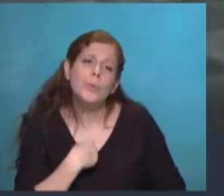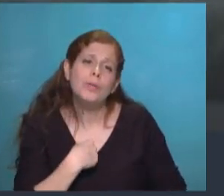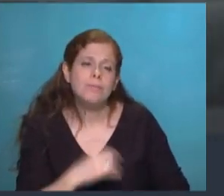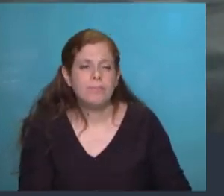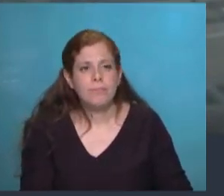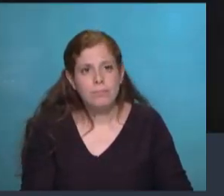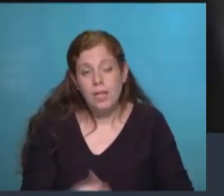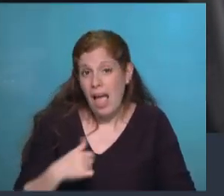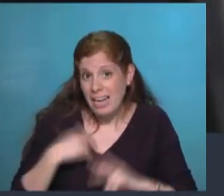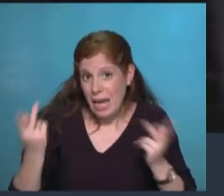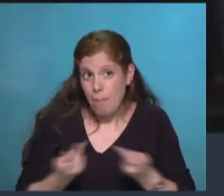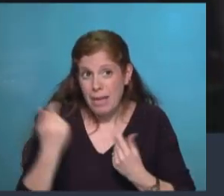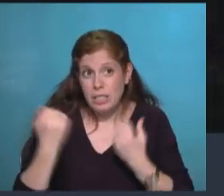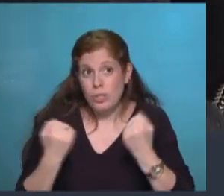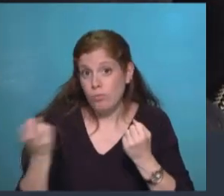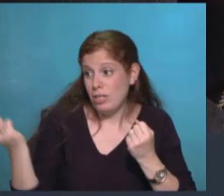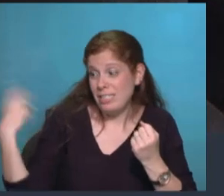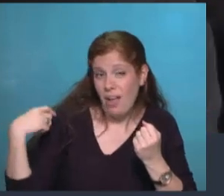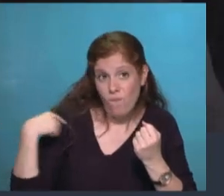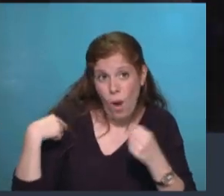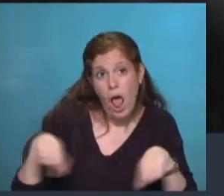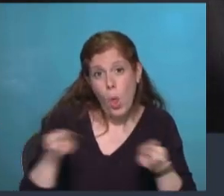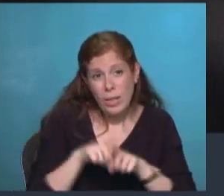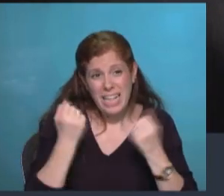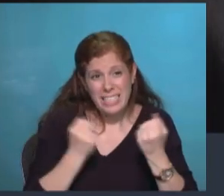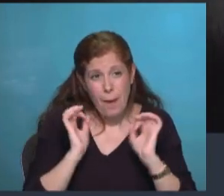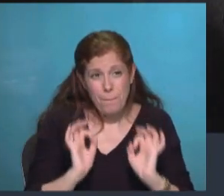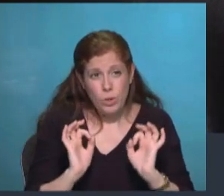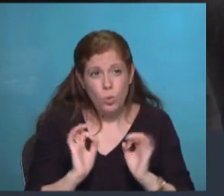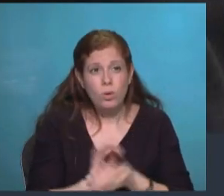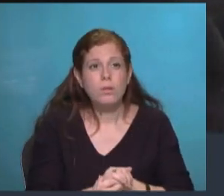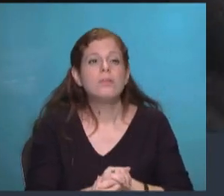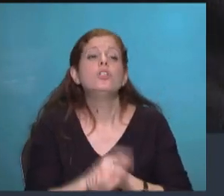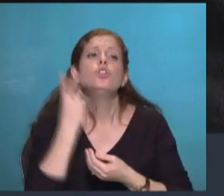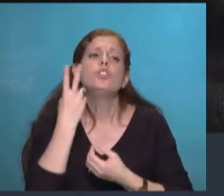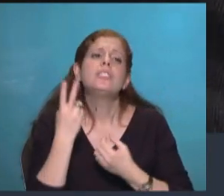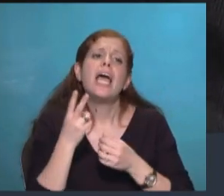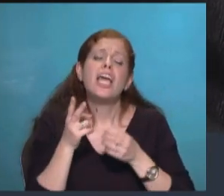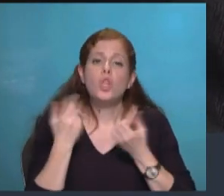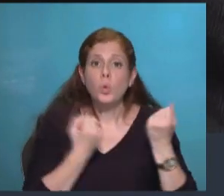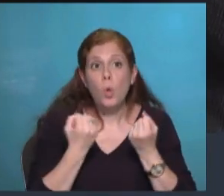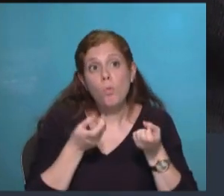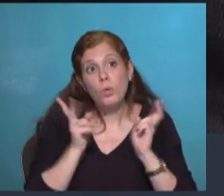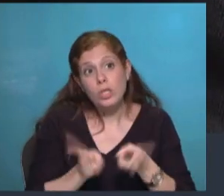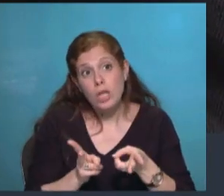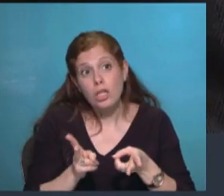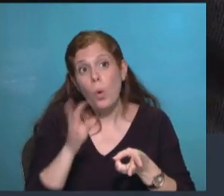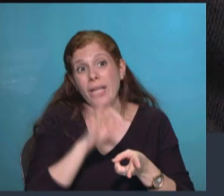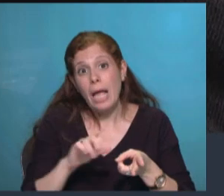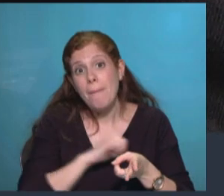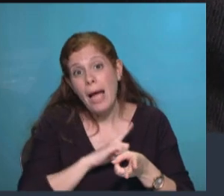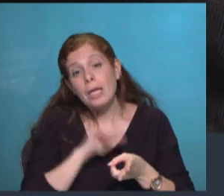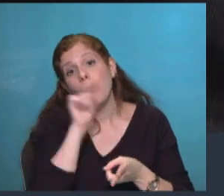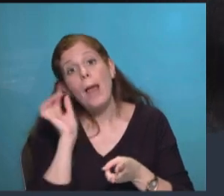ואני חיפשתי נוסעים שהצטרפו אליי לאותה נסיעה בדיוק. שתי נוסעות פוטנציאליות שאנחנו עדיין מחכים, אולי מישהי מהן תרצה